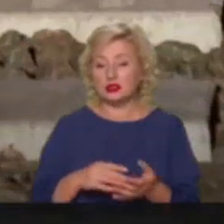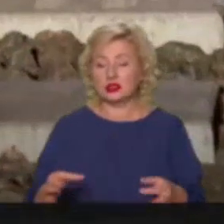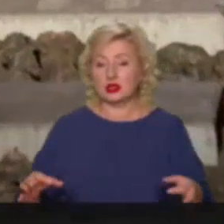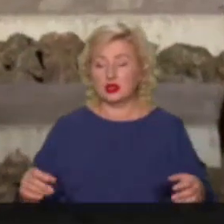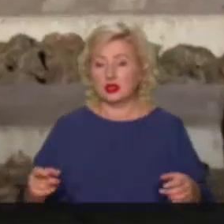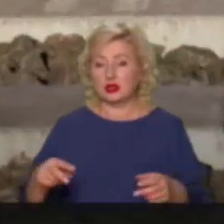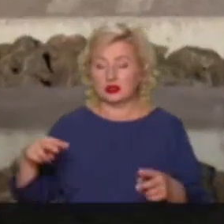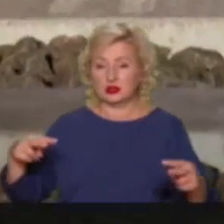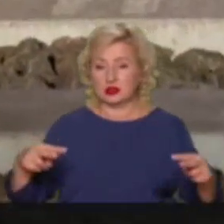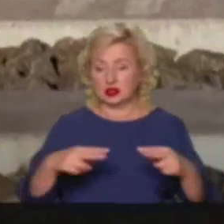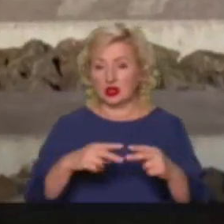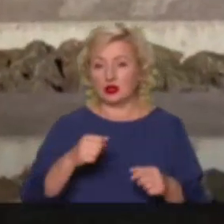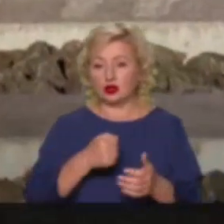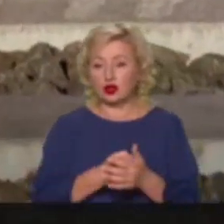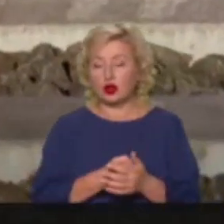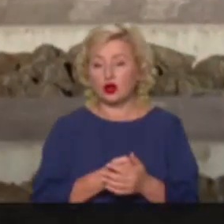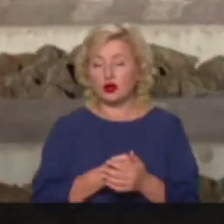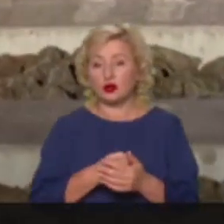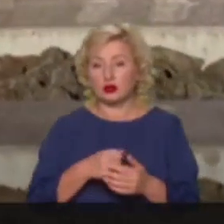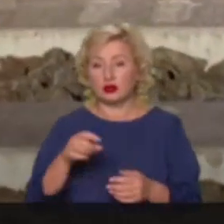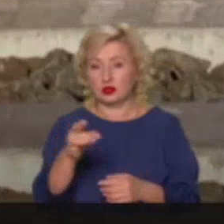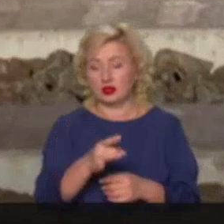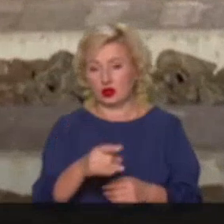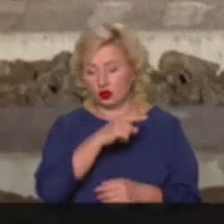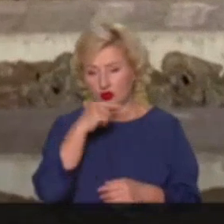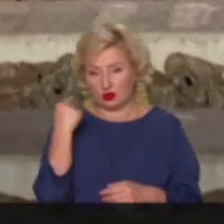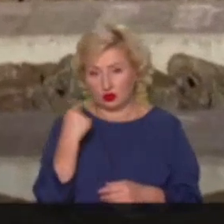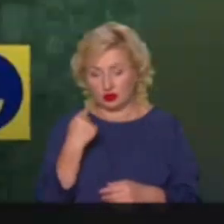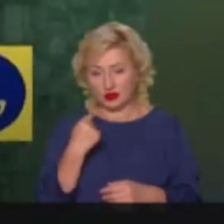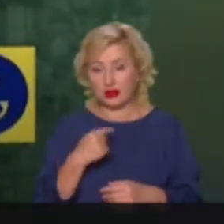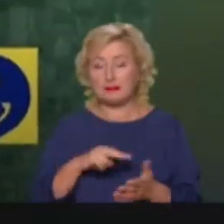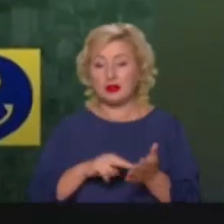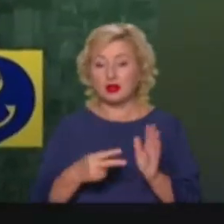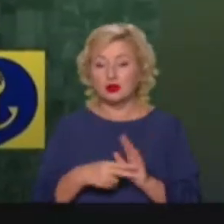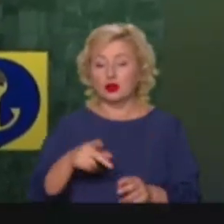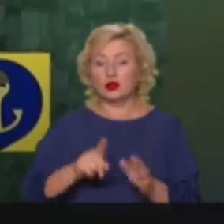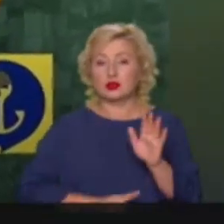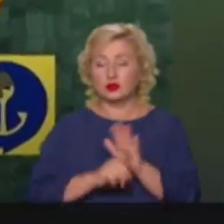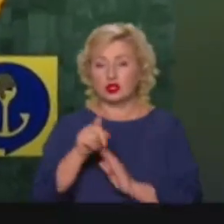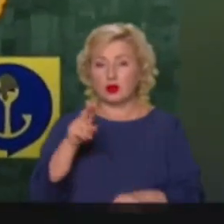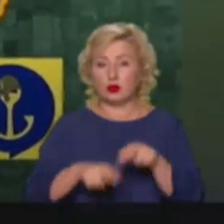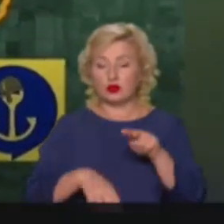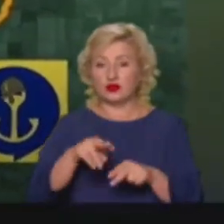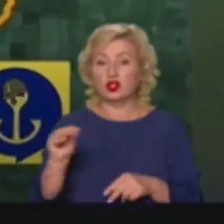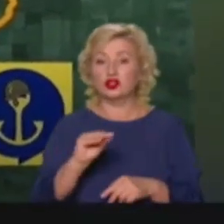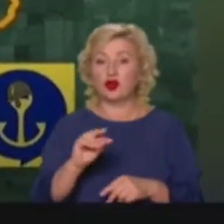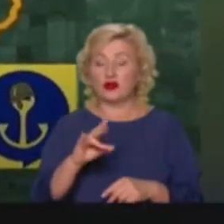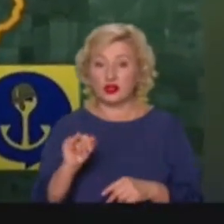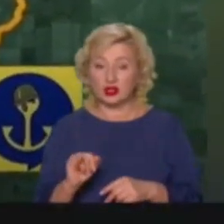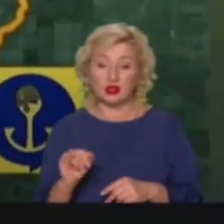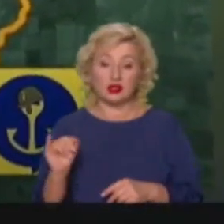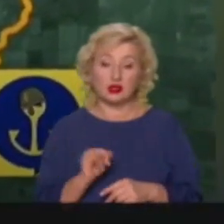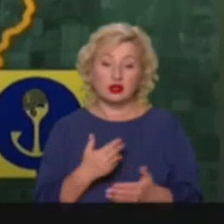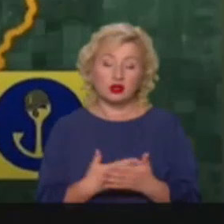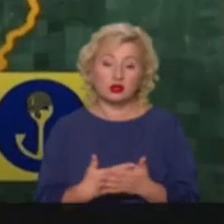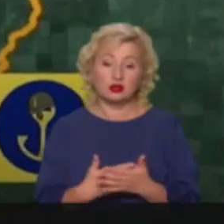з'єднуватиметься з гілкою залізничною вже на території Російської Федерації. Планують розпочати росіяни будівництво в жовтні, ну і орієнтовно